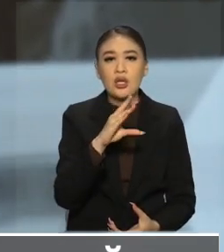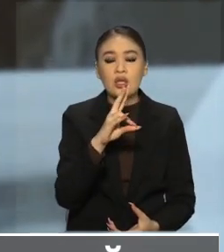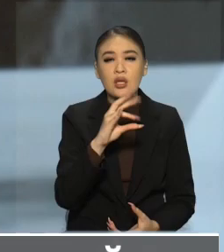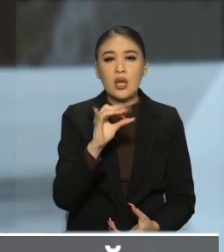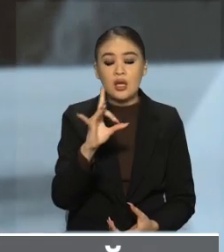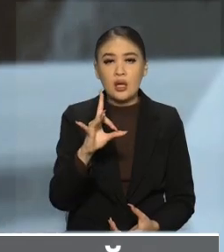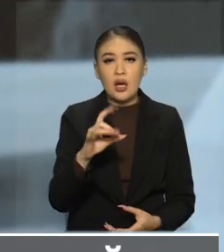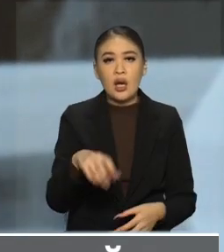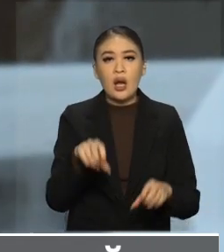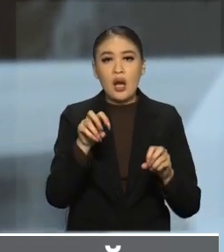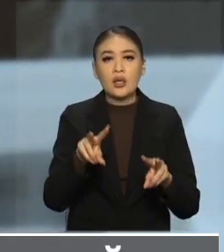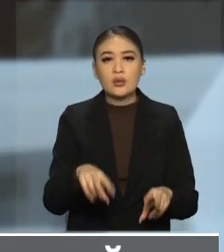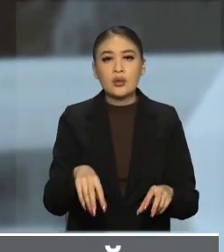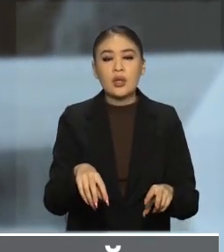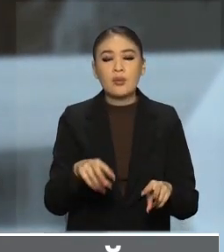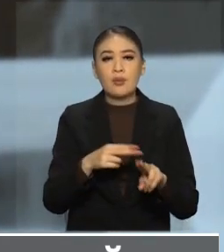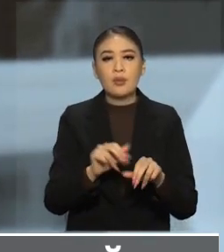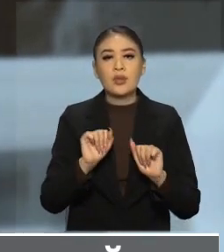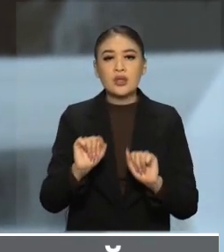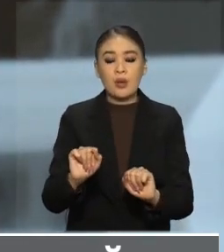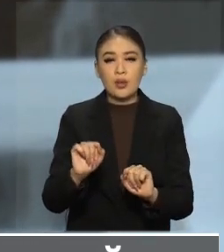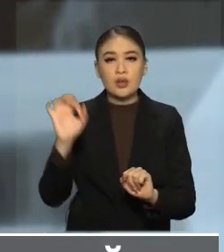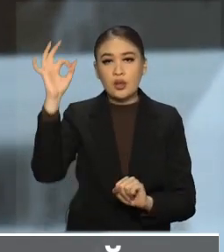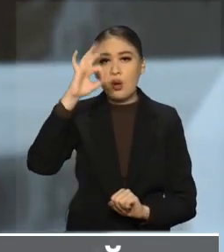жаңа кәсіптік қауіпсіздік бойынша инженерлер,